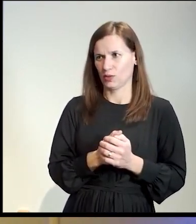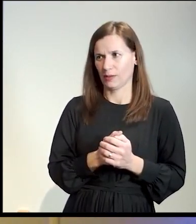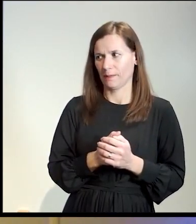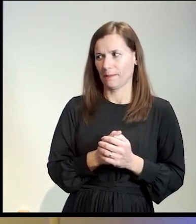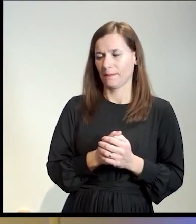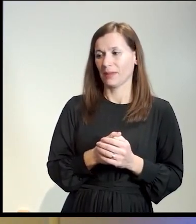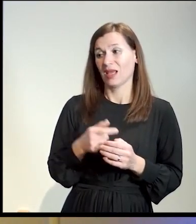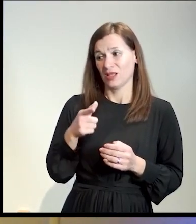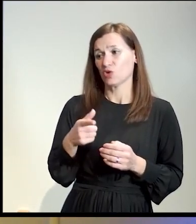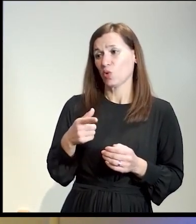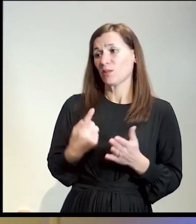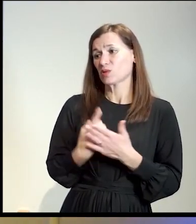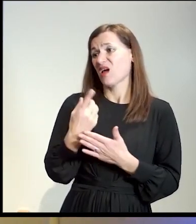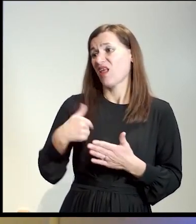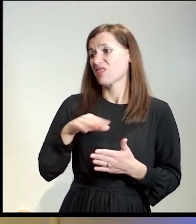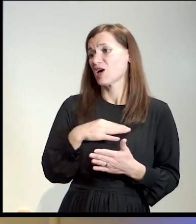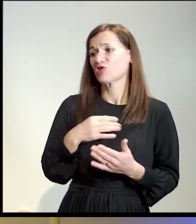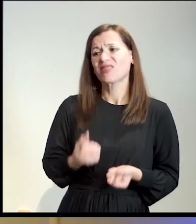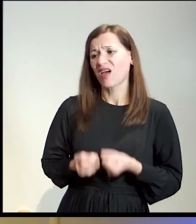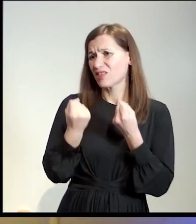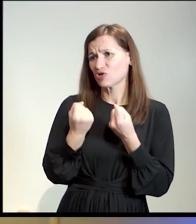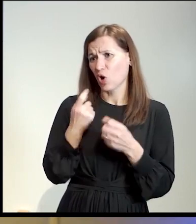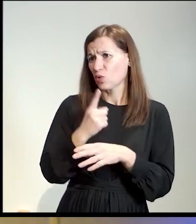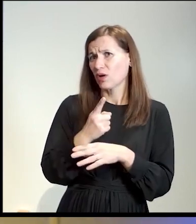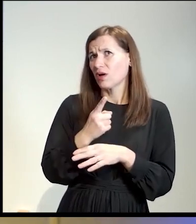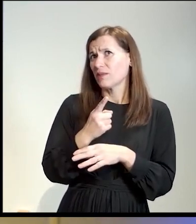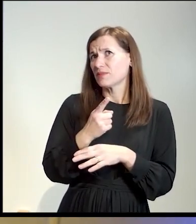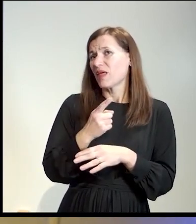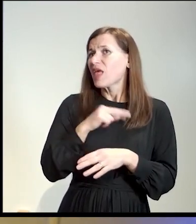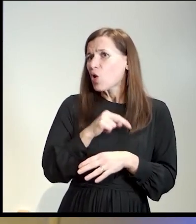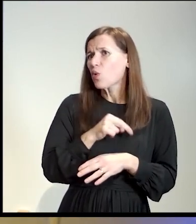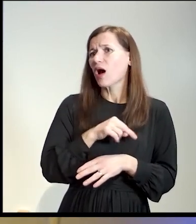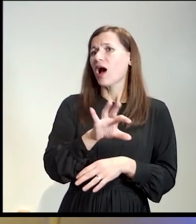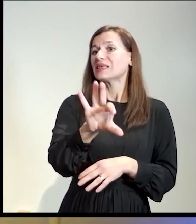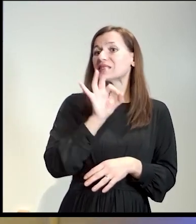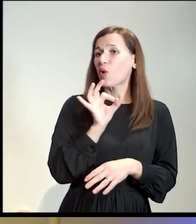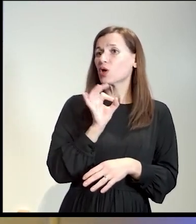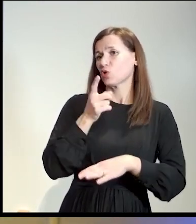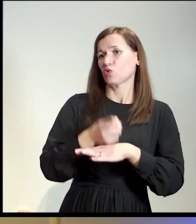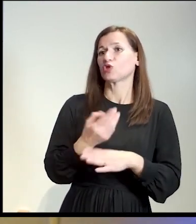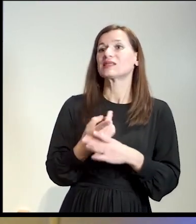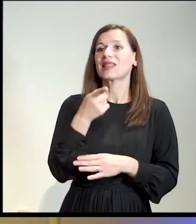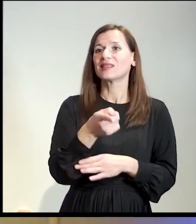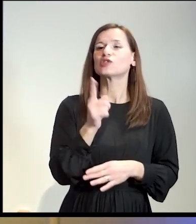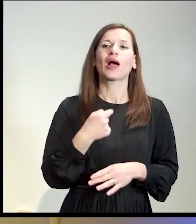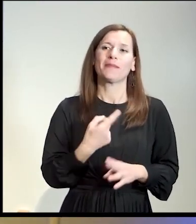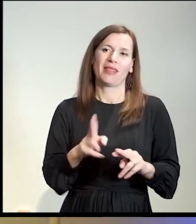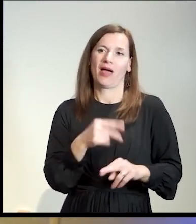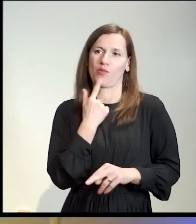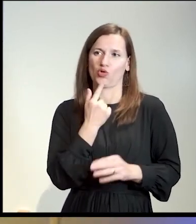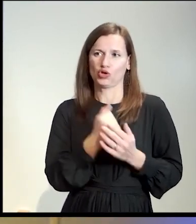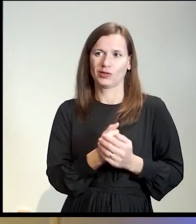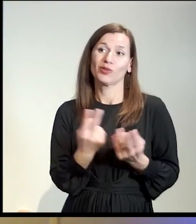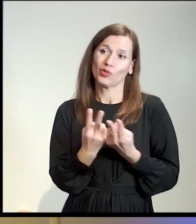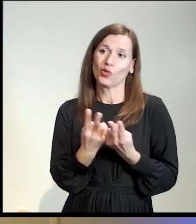postala naša najtežja naloga v bistvu izbor in odločitev za tisto, kar nam je najbolj všeč in najbolj pri srcu, tako kot je bilo tudi z